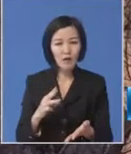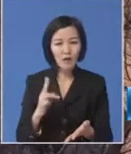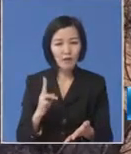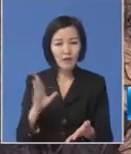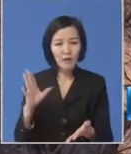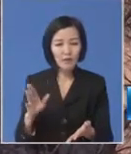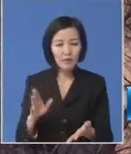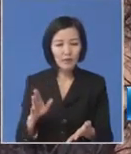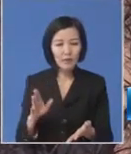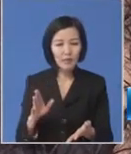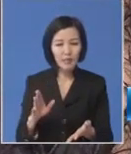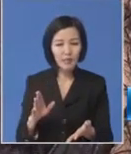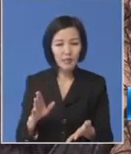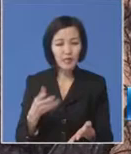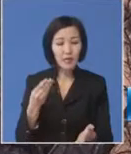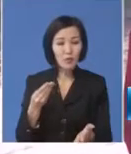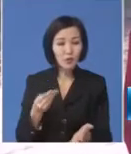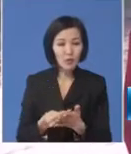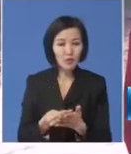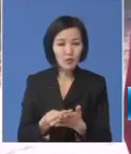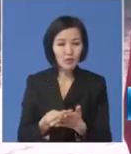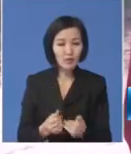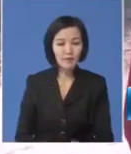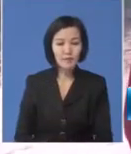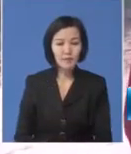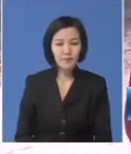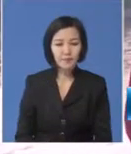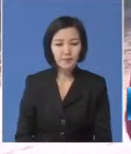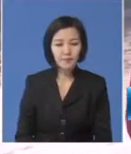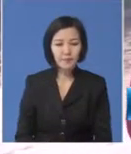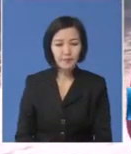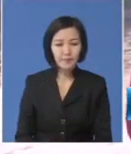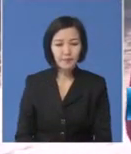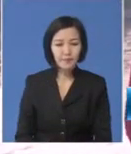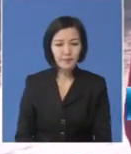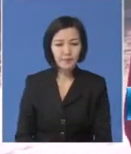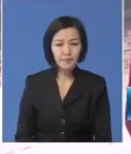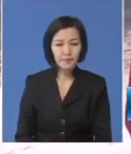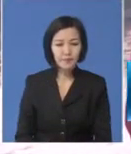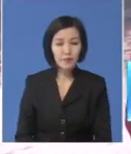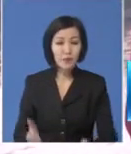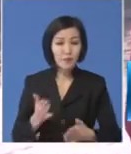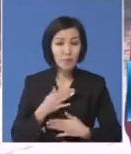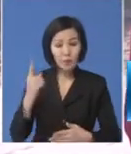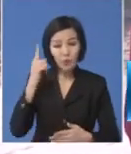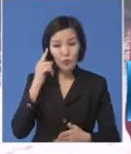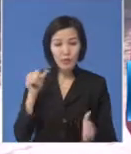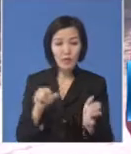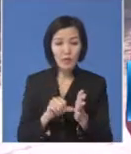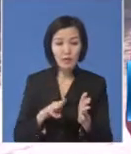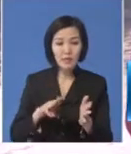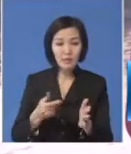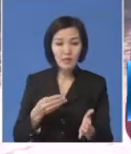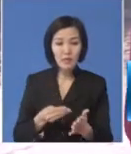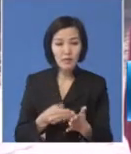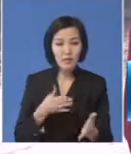өзгерістен қымбатшылық аса байқалмайды, дейді мамандар. 6 теңге, я думаю, это немного наши жители. Меніңше, газдың 6 теңгеге